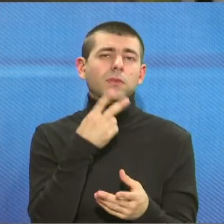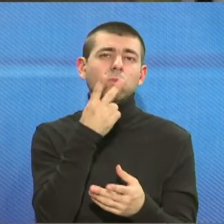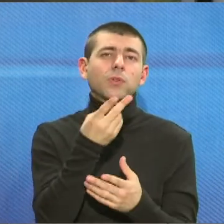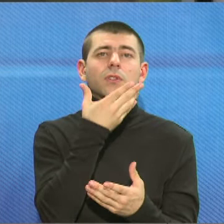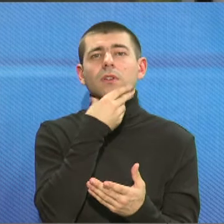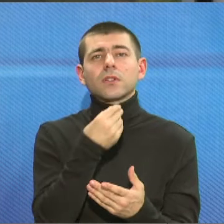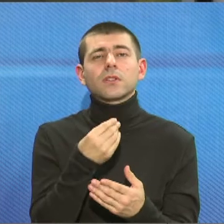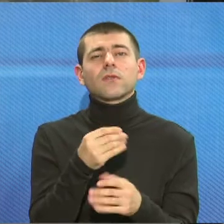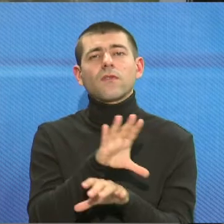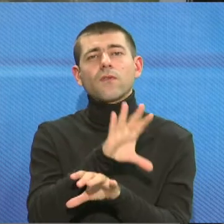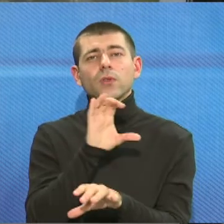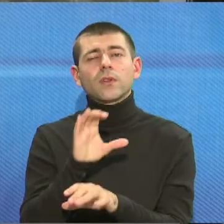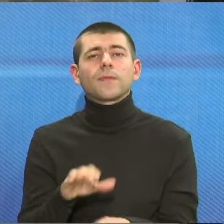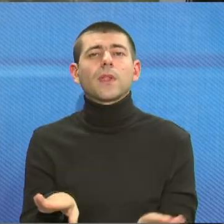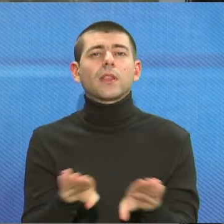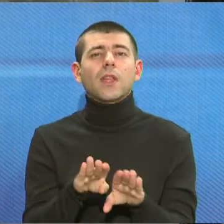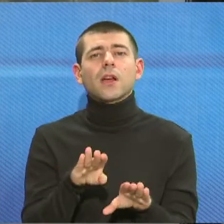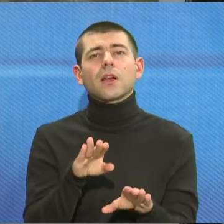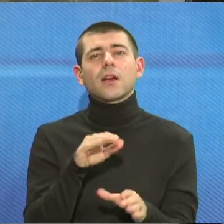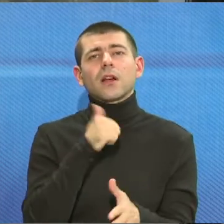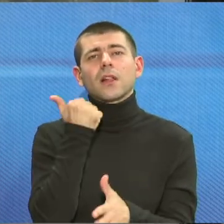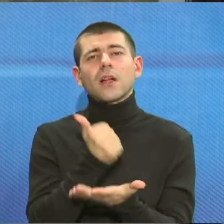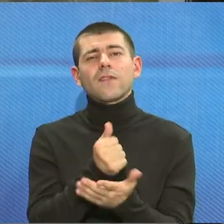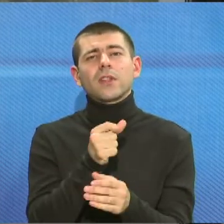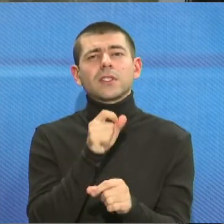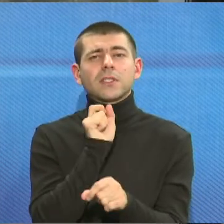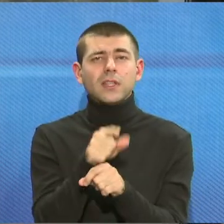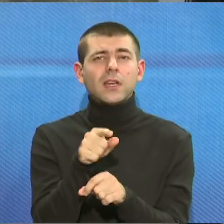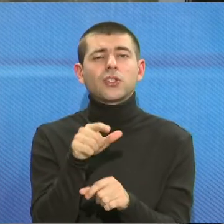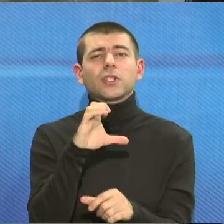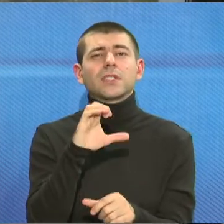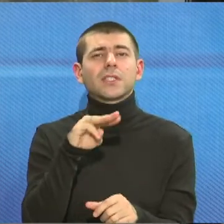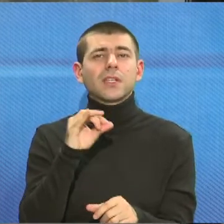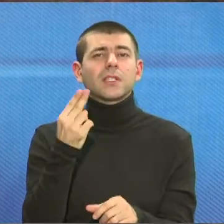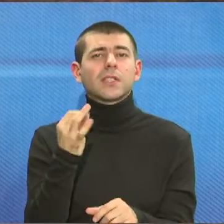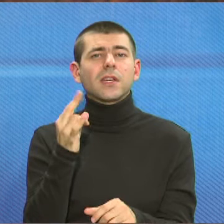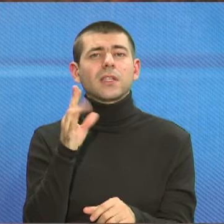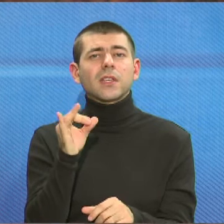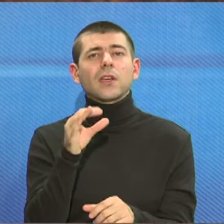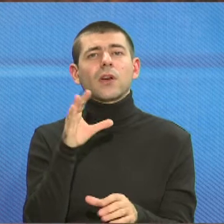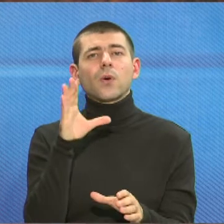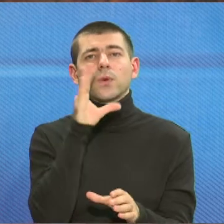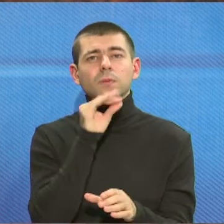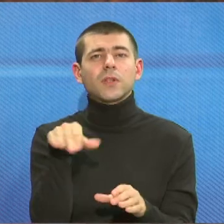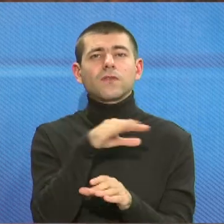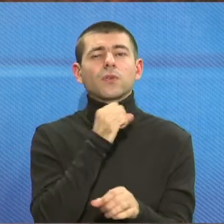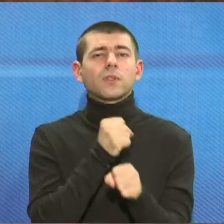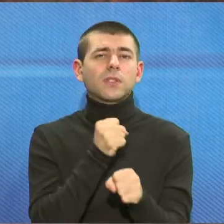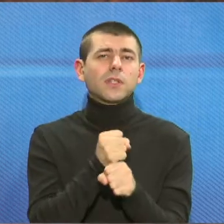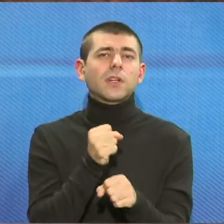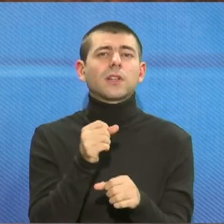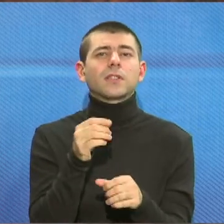такие снимки. Так, главная творчая задача для Александра Стаценки – убачить, почуть, поспеть и отримать здивление